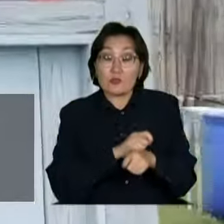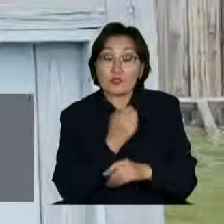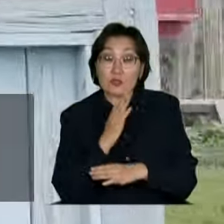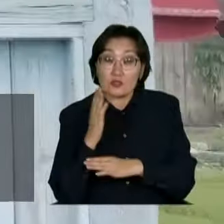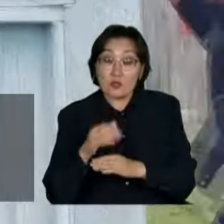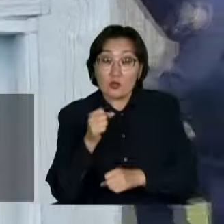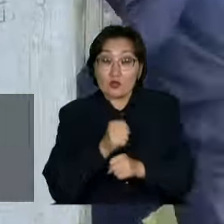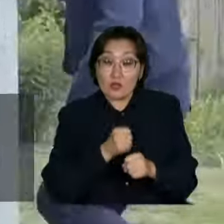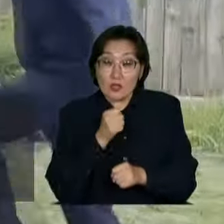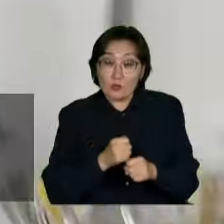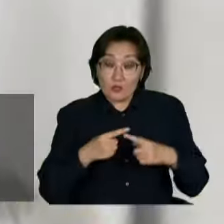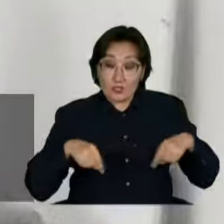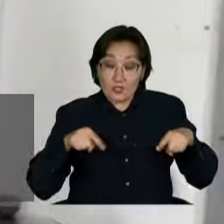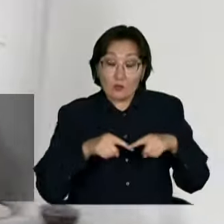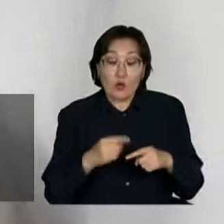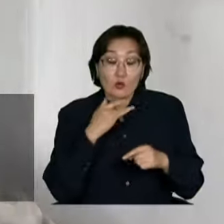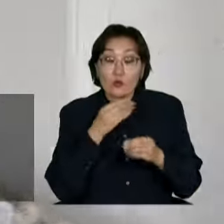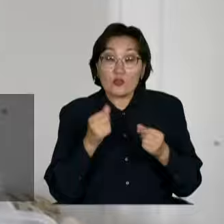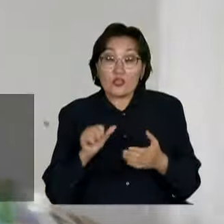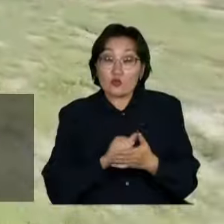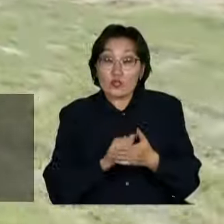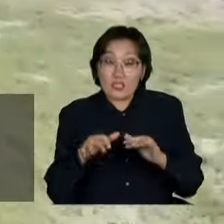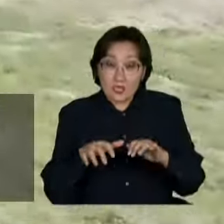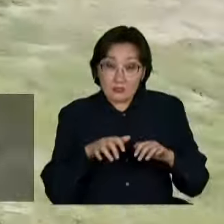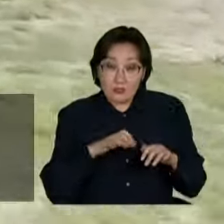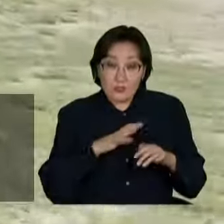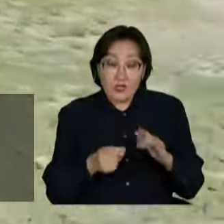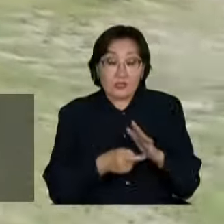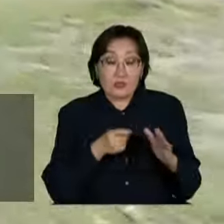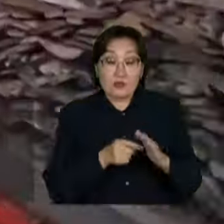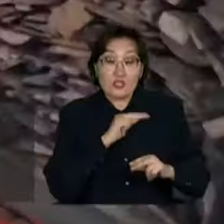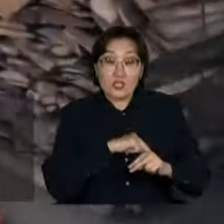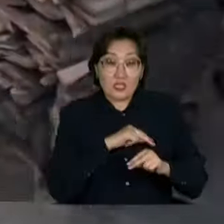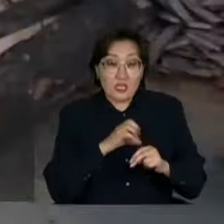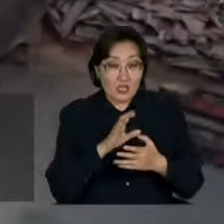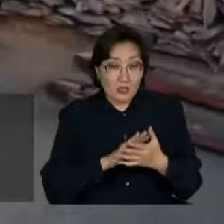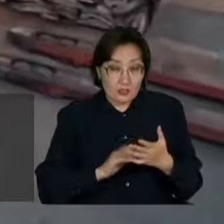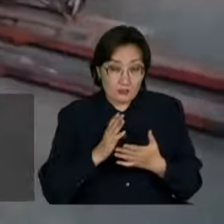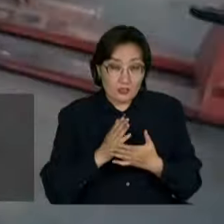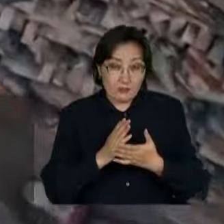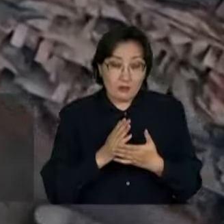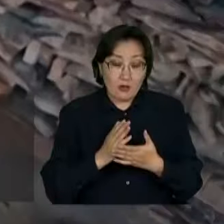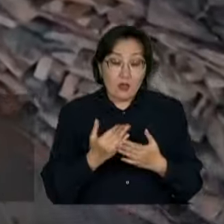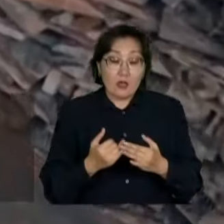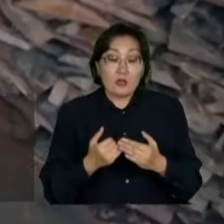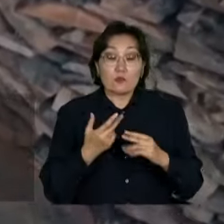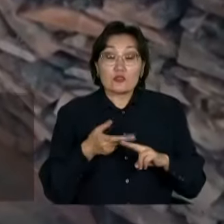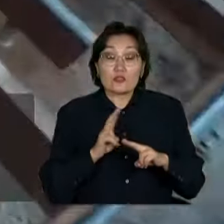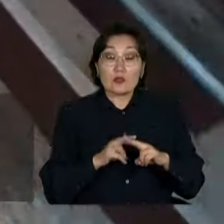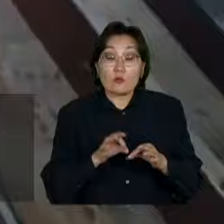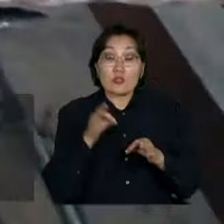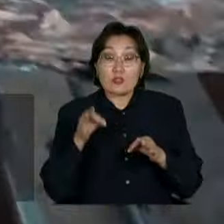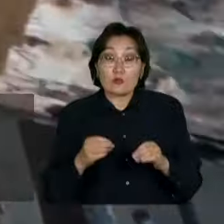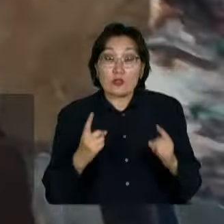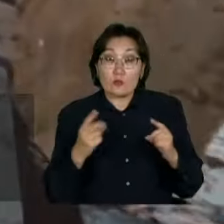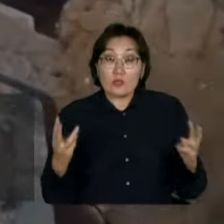өңдеу станоктарын, қомақты қаражат пен құжаттарды тәркілепті. Тергеу жұмыстары әлі де жалғасып жатыр. Естеріңізге салсақ, облыстағы